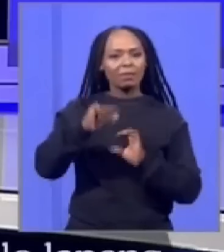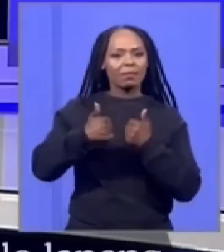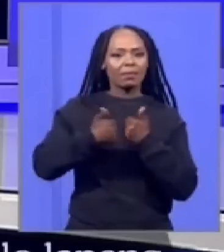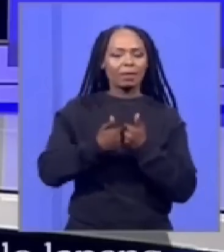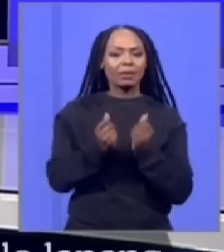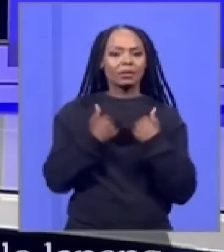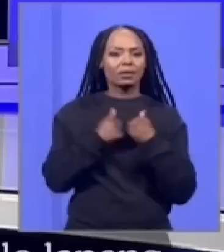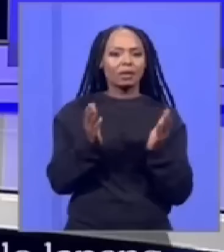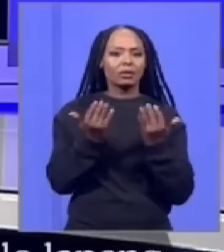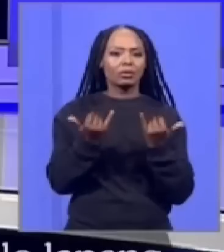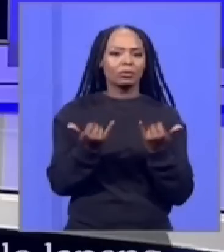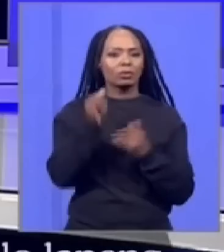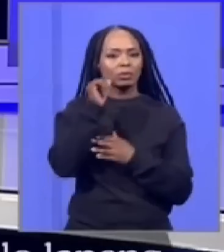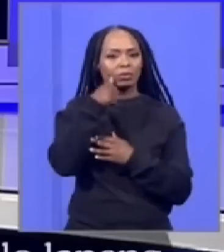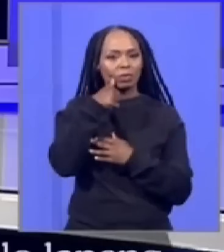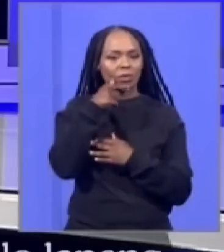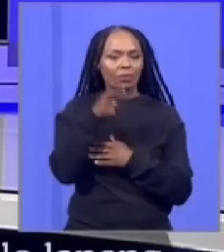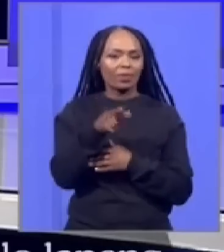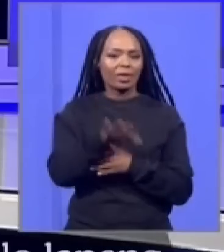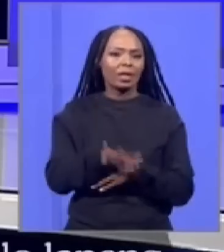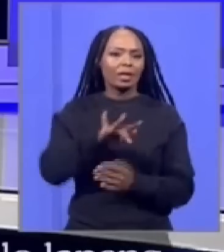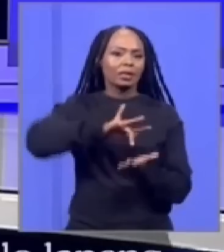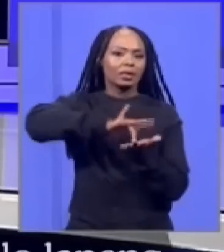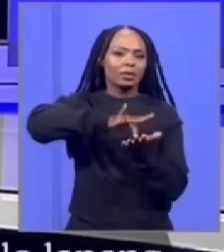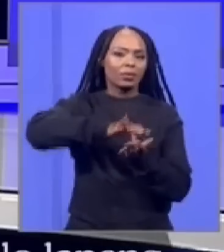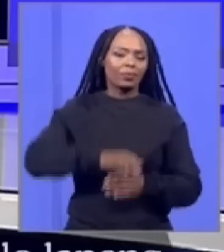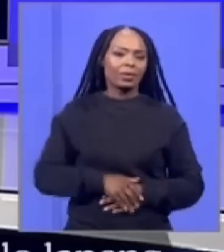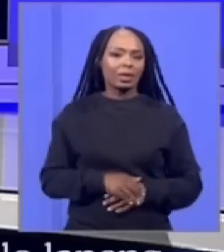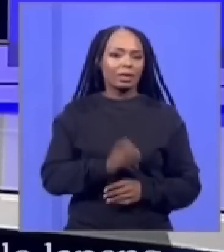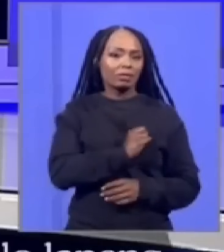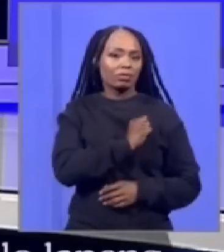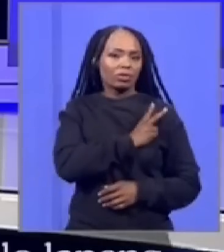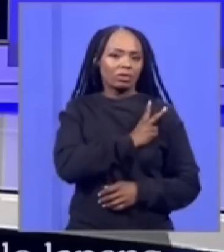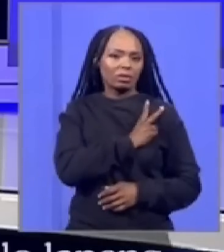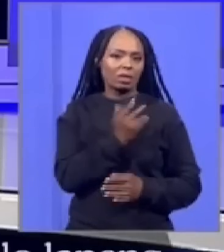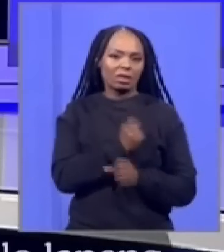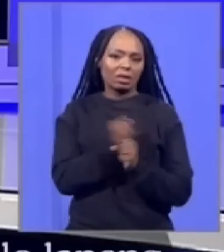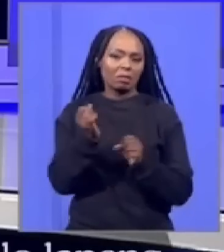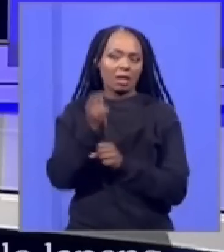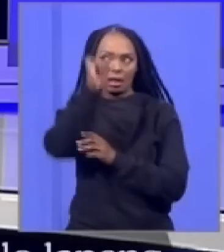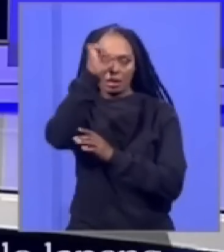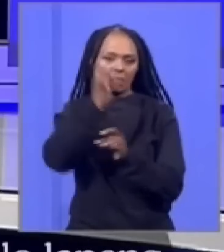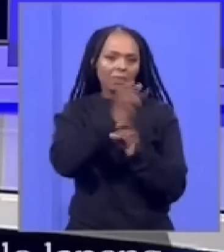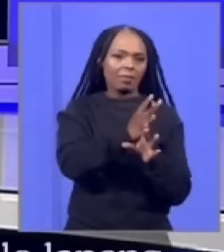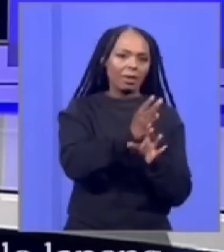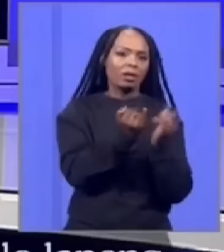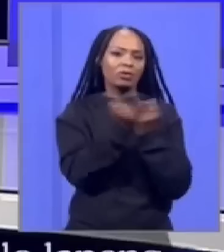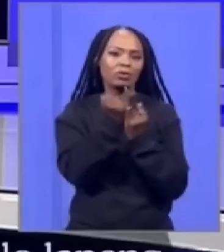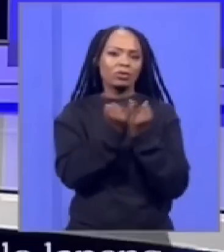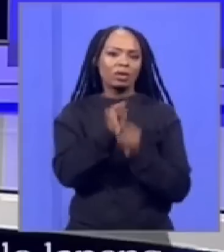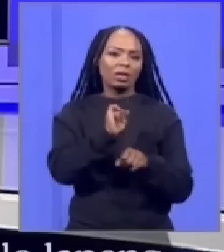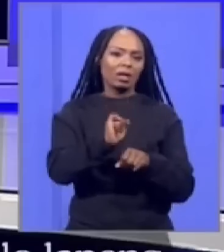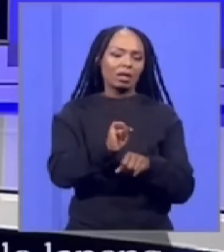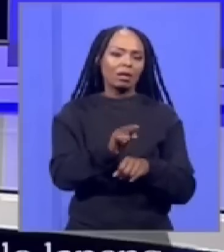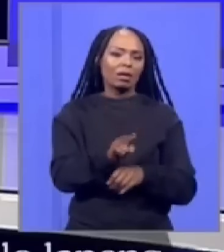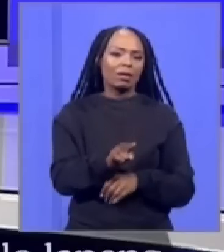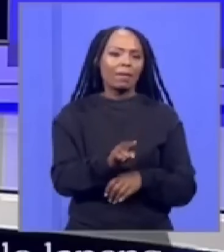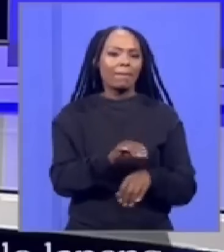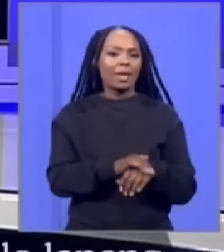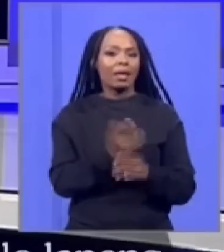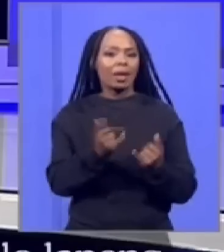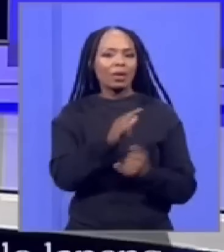qala hosane SuperSport Park Centurion. Di-Proteas ha di so hlolwe ke India dipapading tsa teko kwano lapeng mme